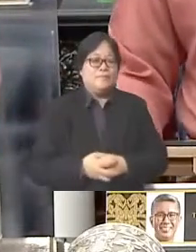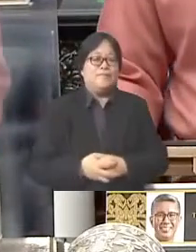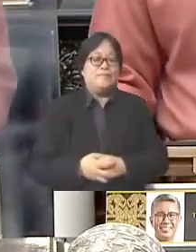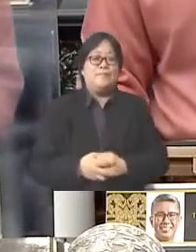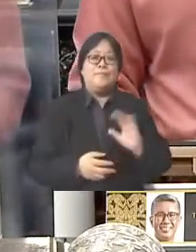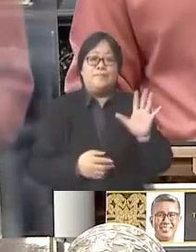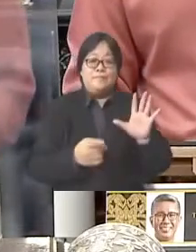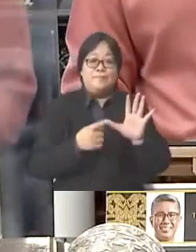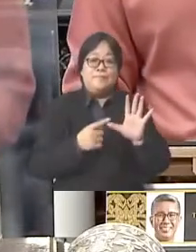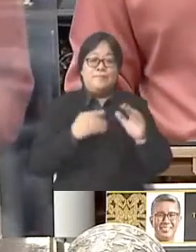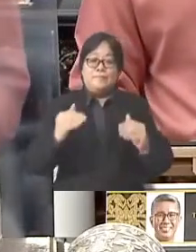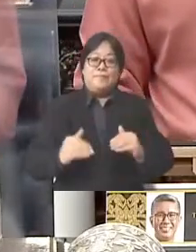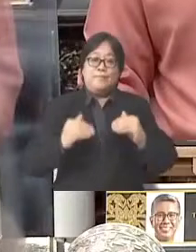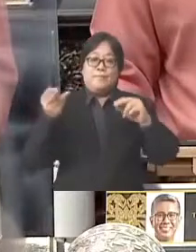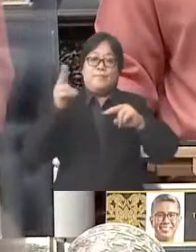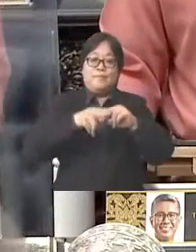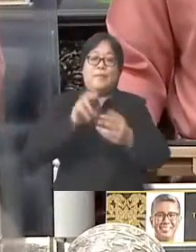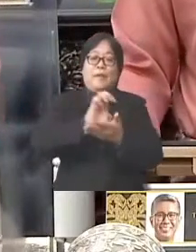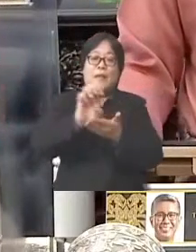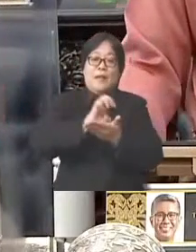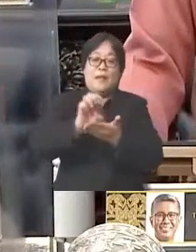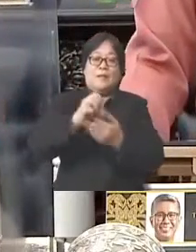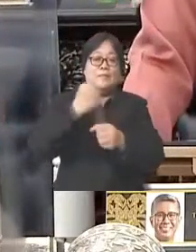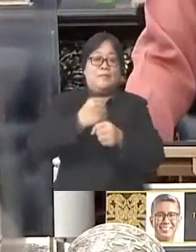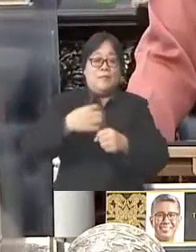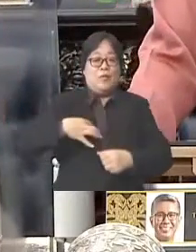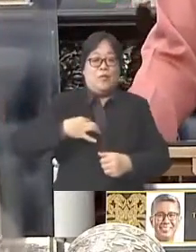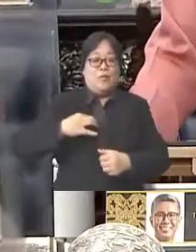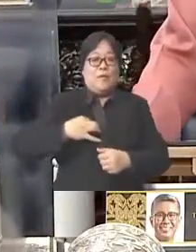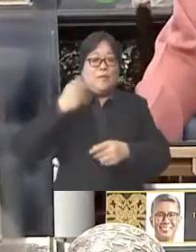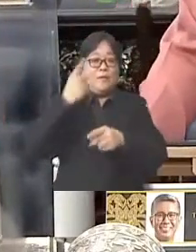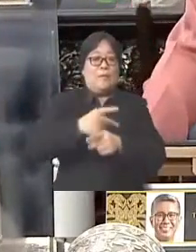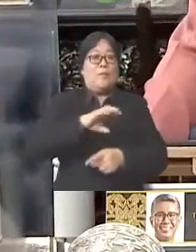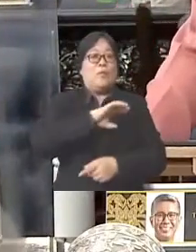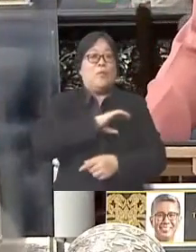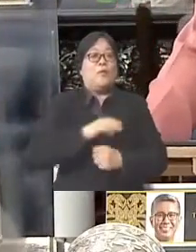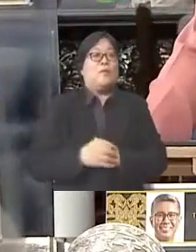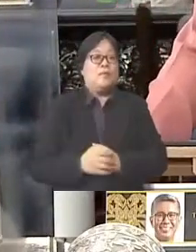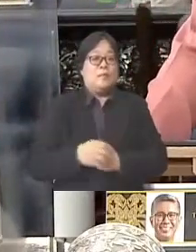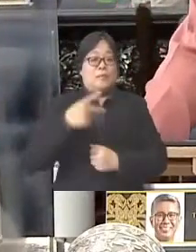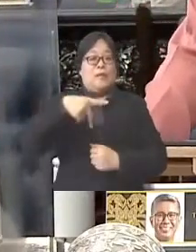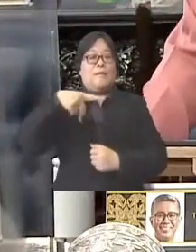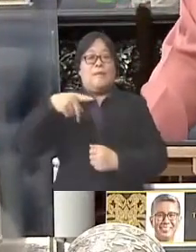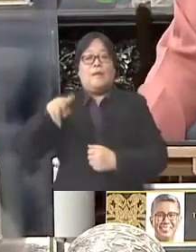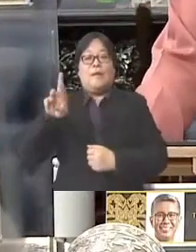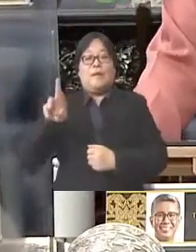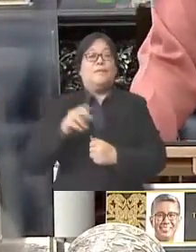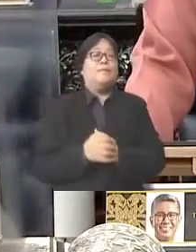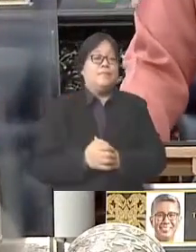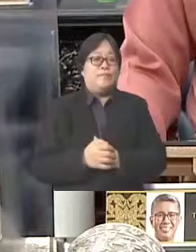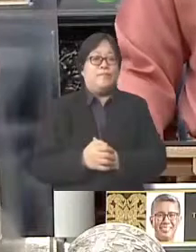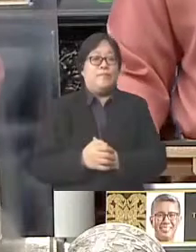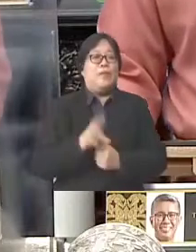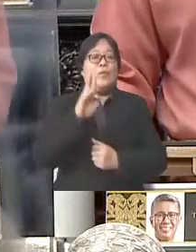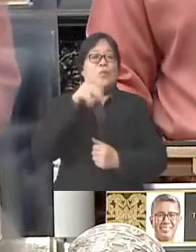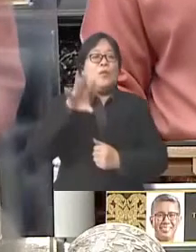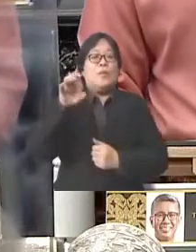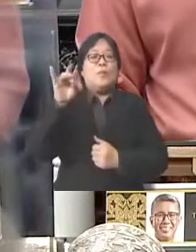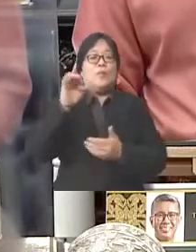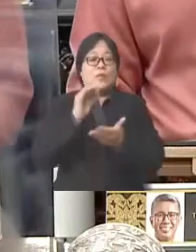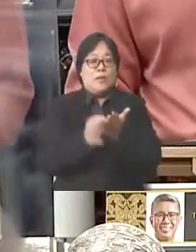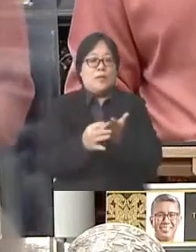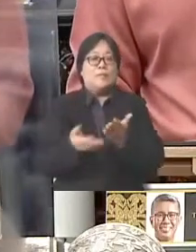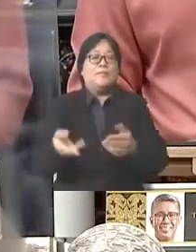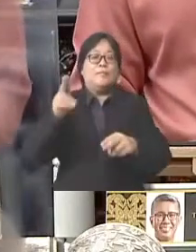kelima meningkatkan ellaone penugasan sukarelawan simpanan polis atau pilihan daripada 7080 Sin